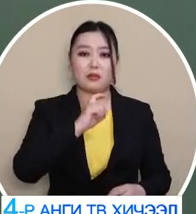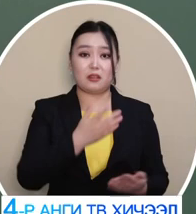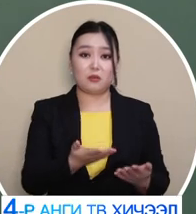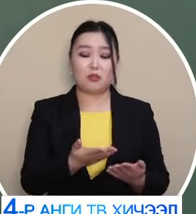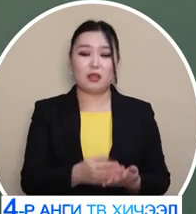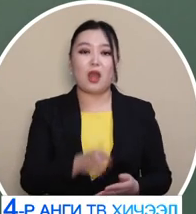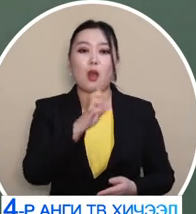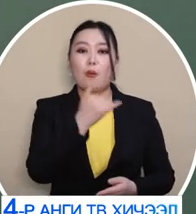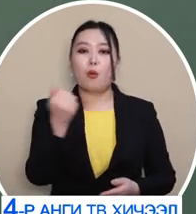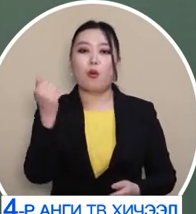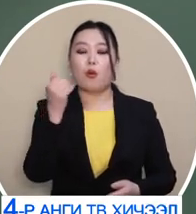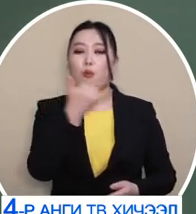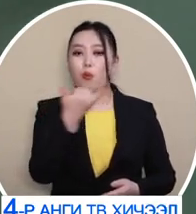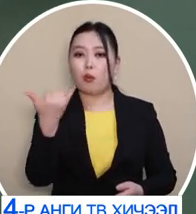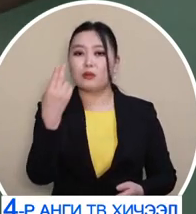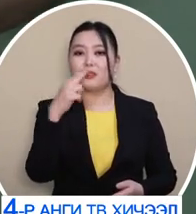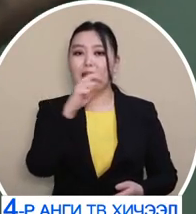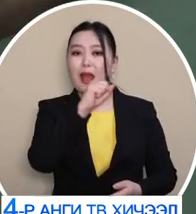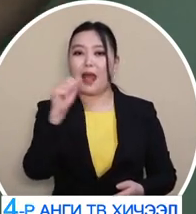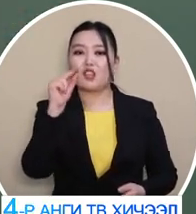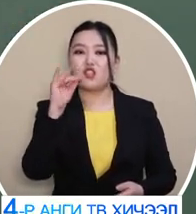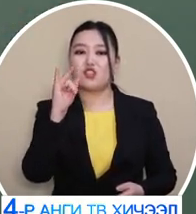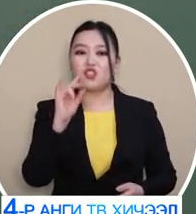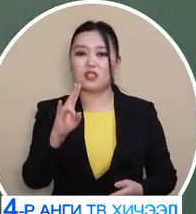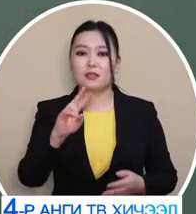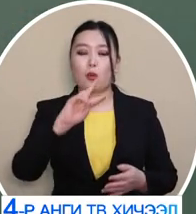үгийг шүлэгт хэрэглэсэн байна.